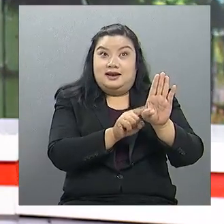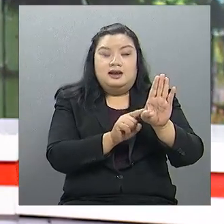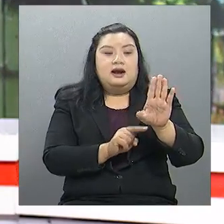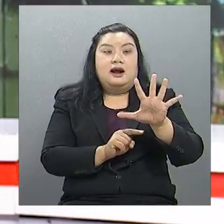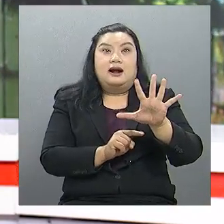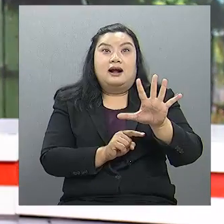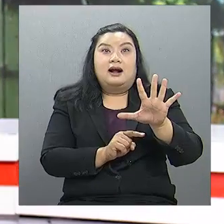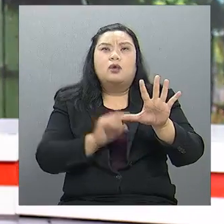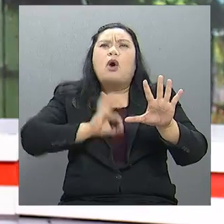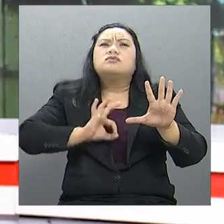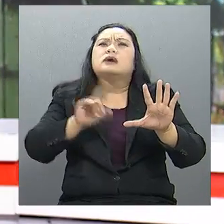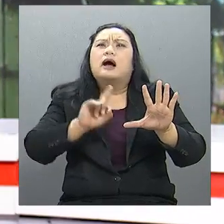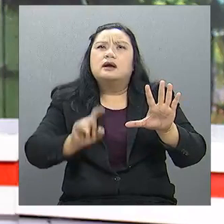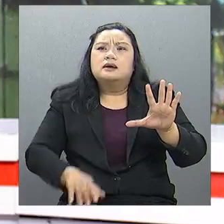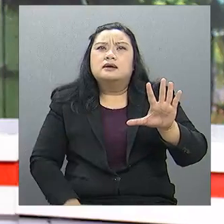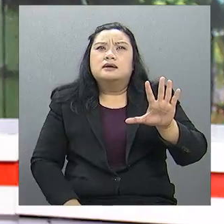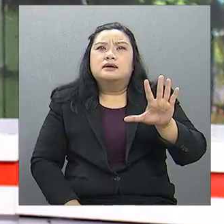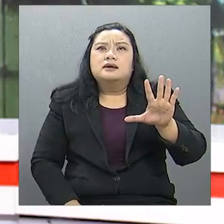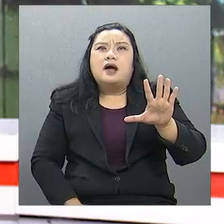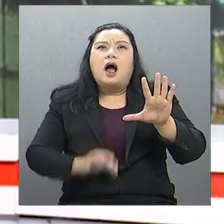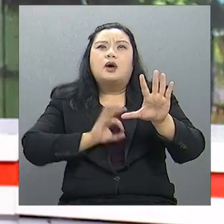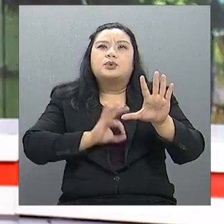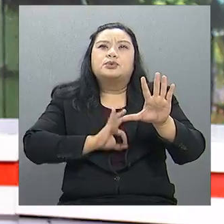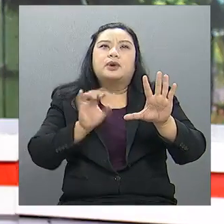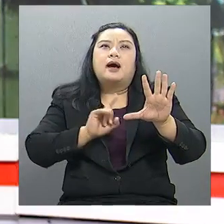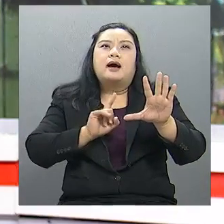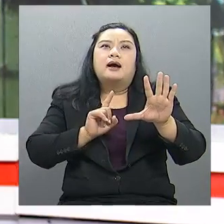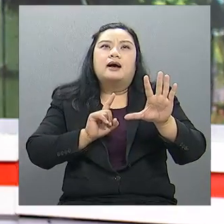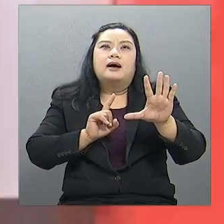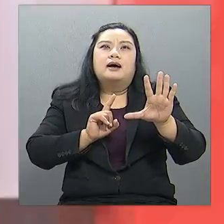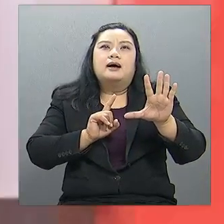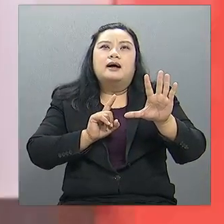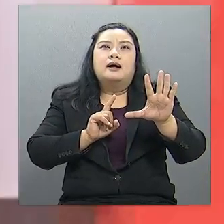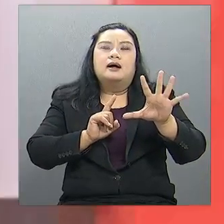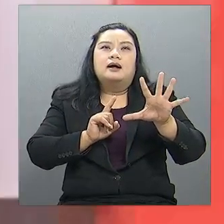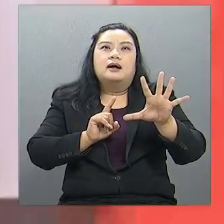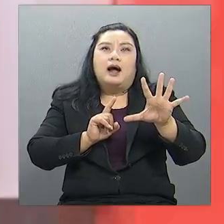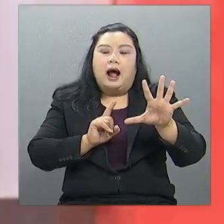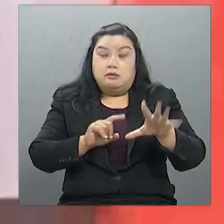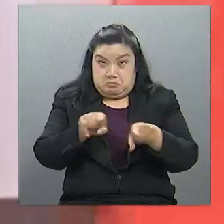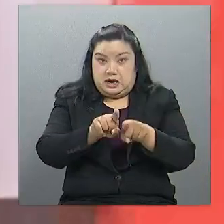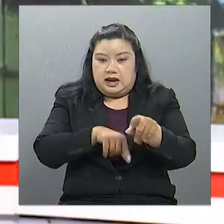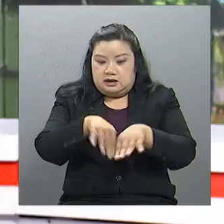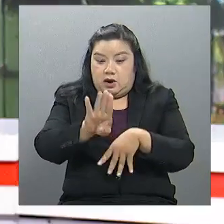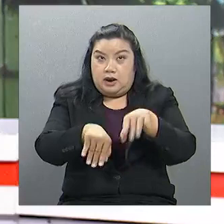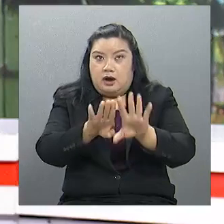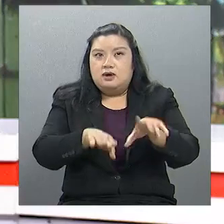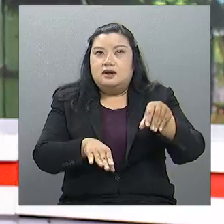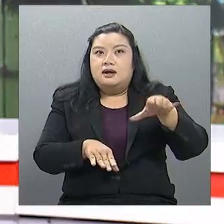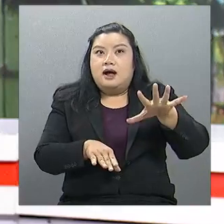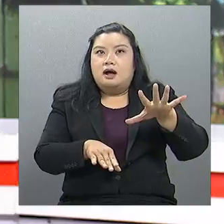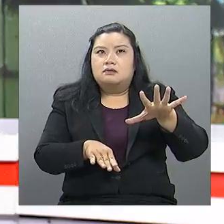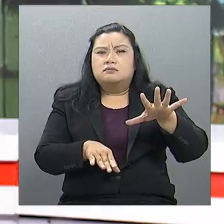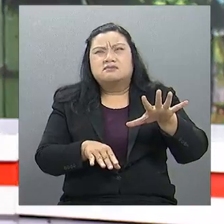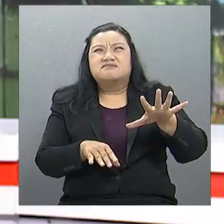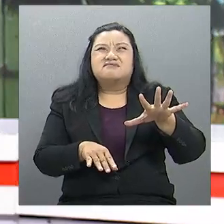กลางนิเต้อจะไมเหห spark legislature งานเล brightบางคนจะรสวว